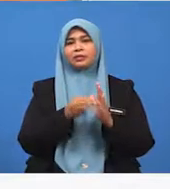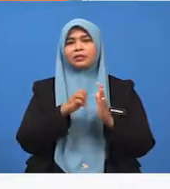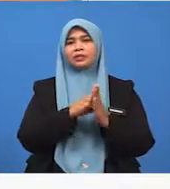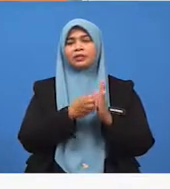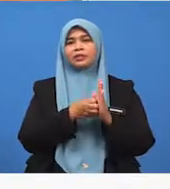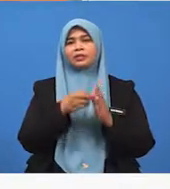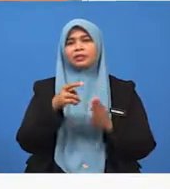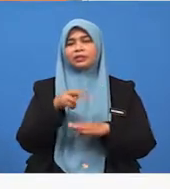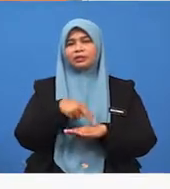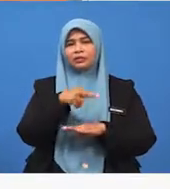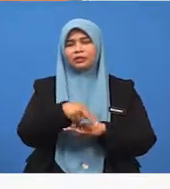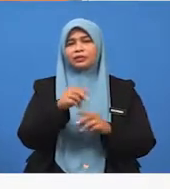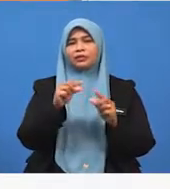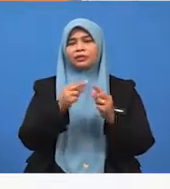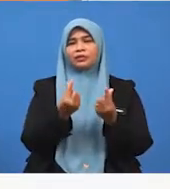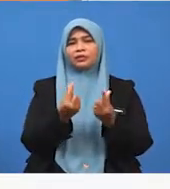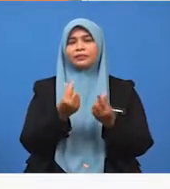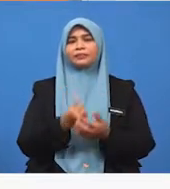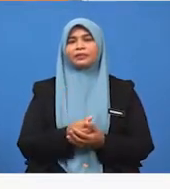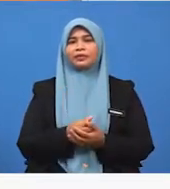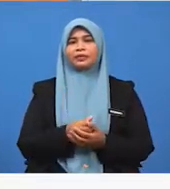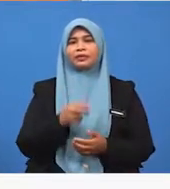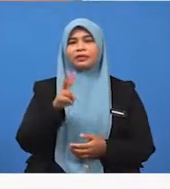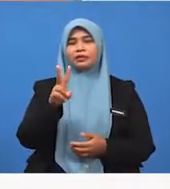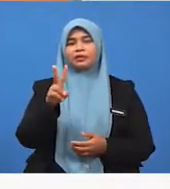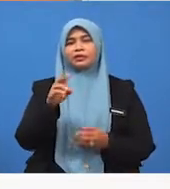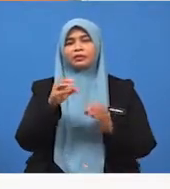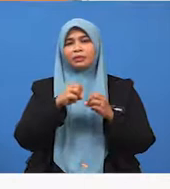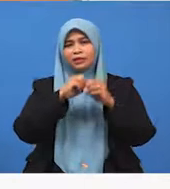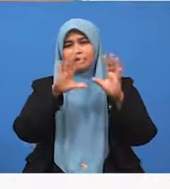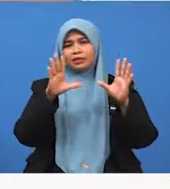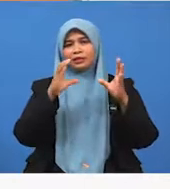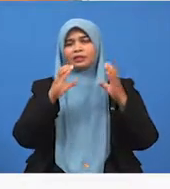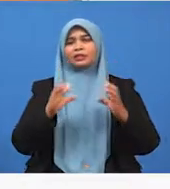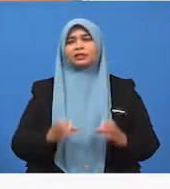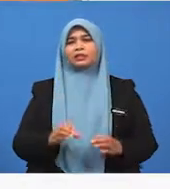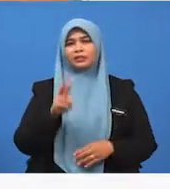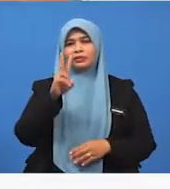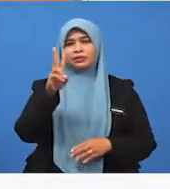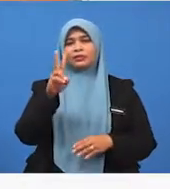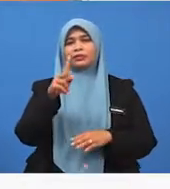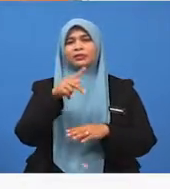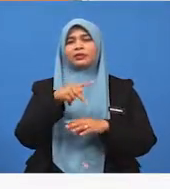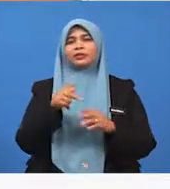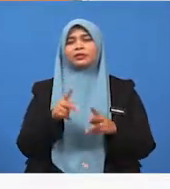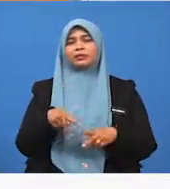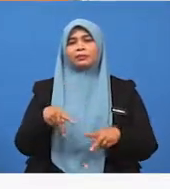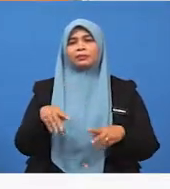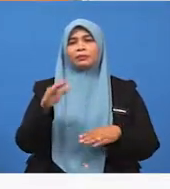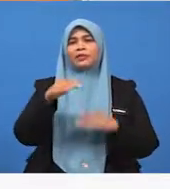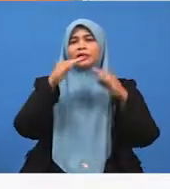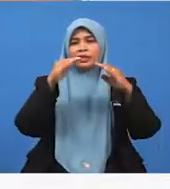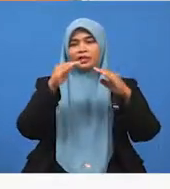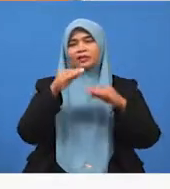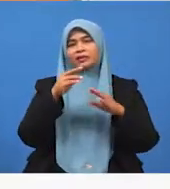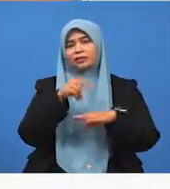pengertian Nuzul Al-Quran. Yang kedua, menjelaskan cara dan peringkat